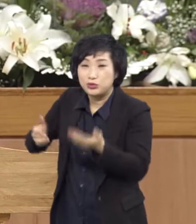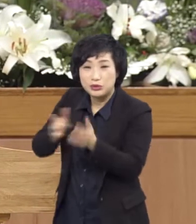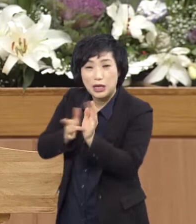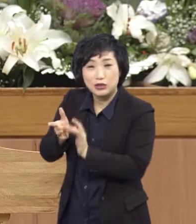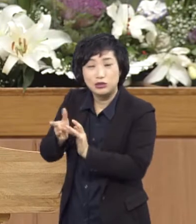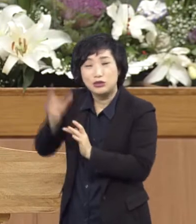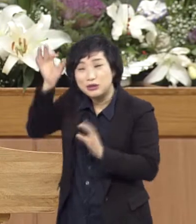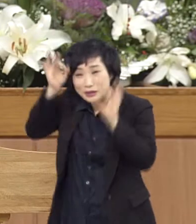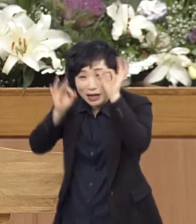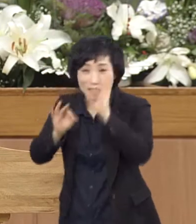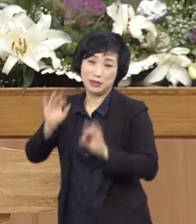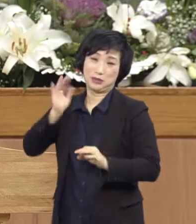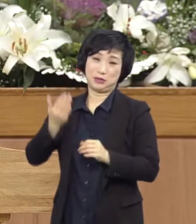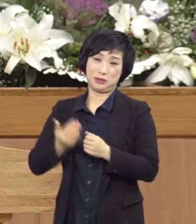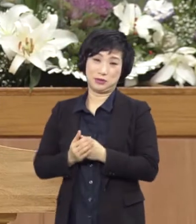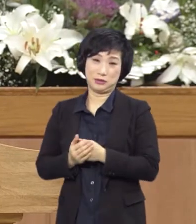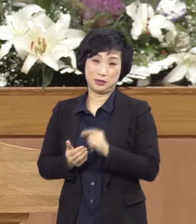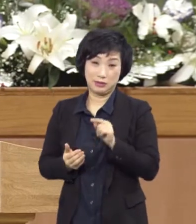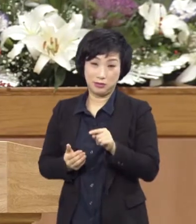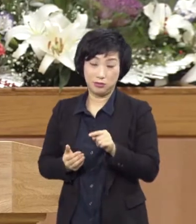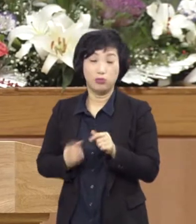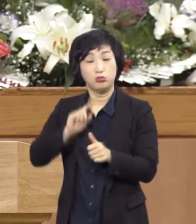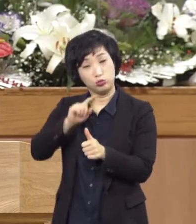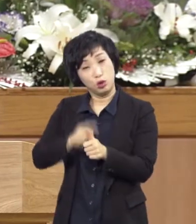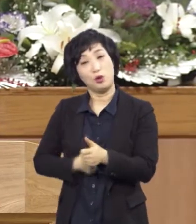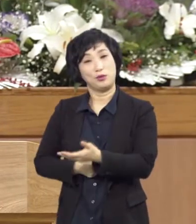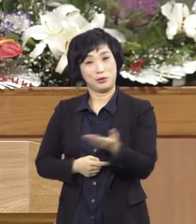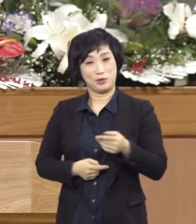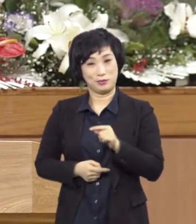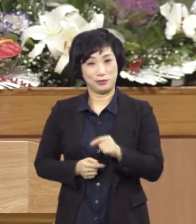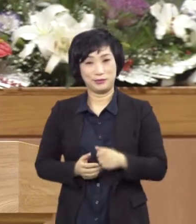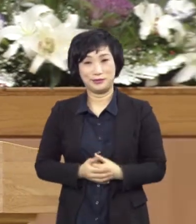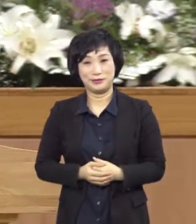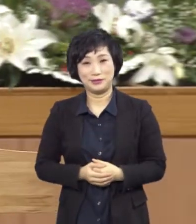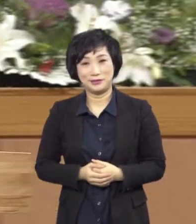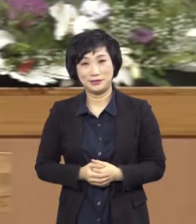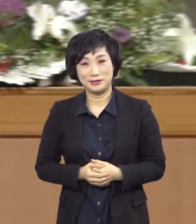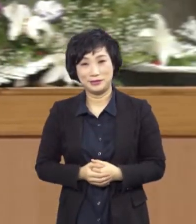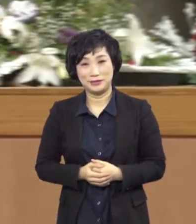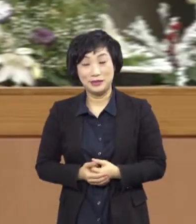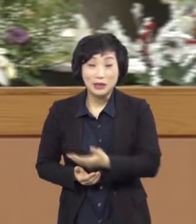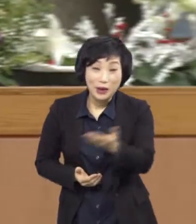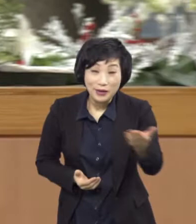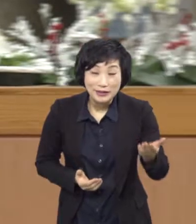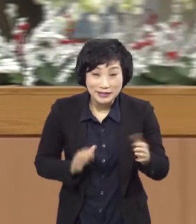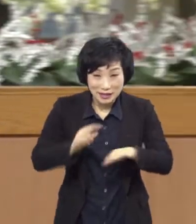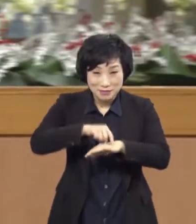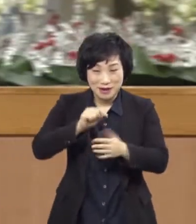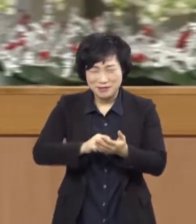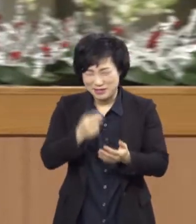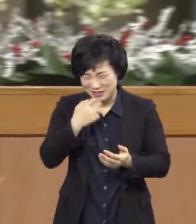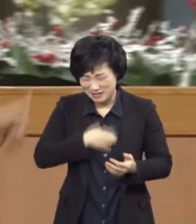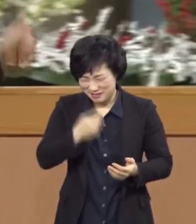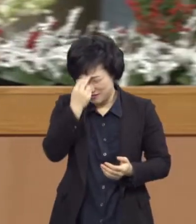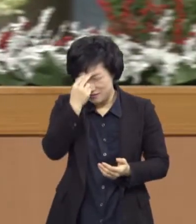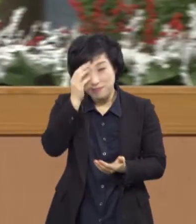예수를 찾는다는 것은 당연한 것입니다. 너희는 마음에 근심하지